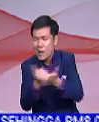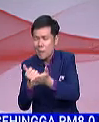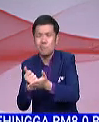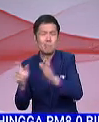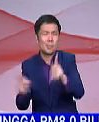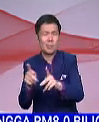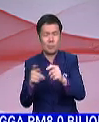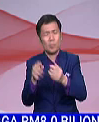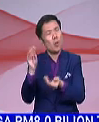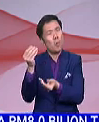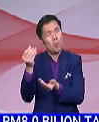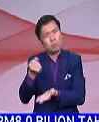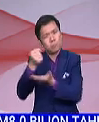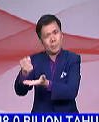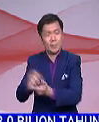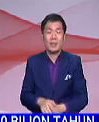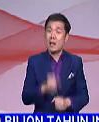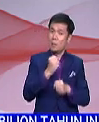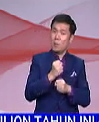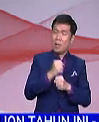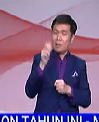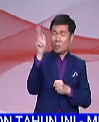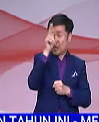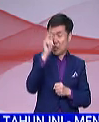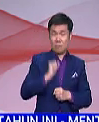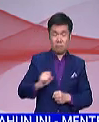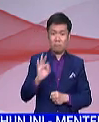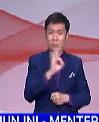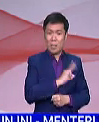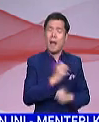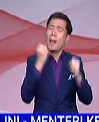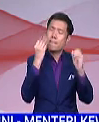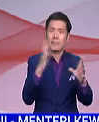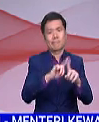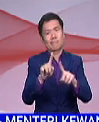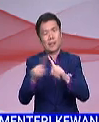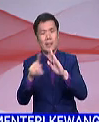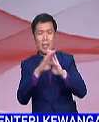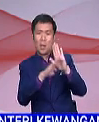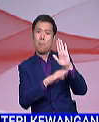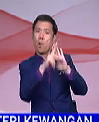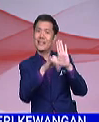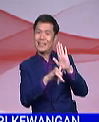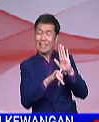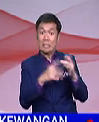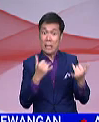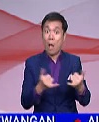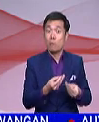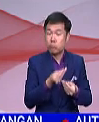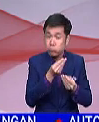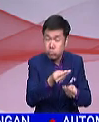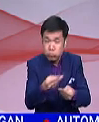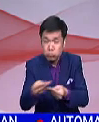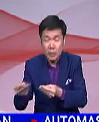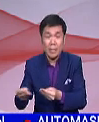Kaki tangan awam sememangnya tulang belakang kerajaan dalam melaksanakan pelbagai polisi. Dalam konteks pemberian sumbangan